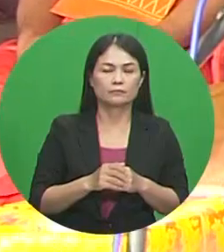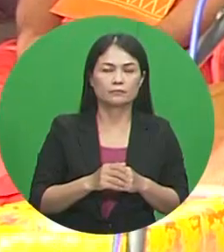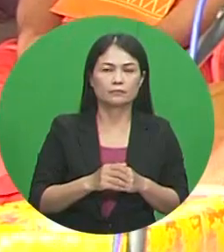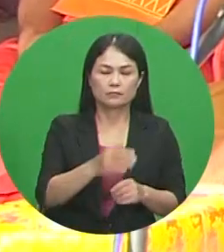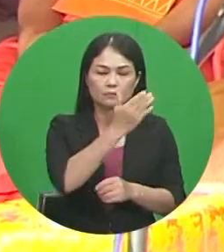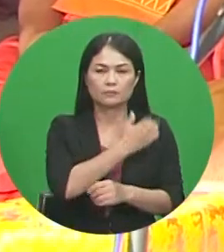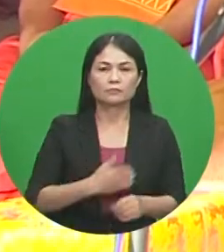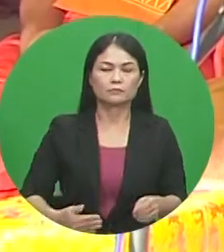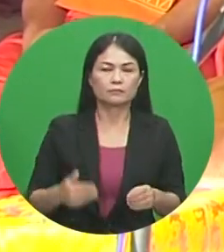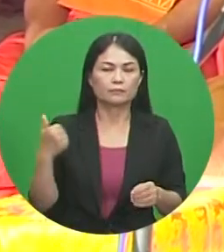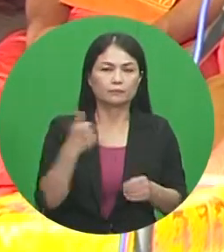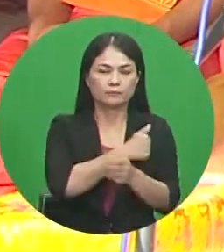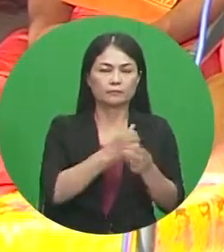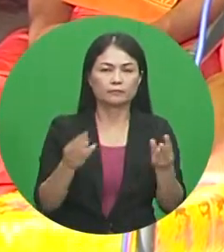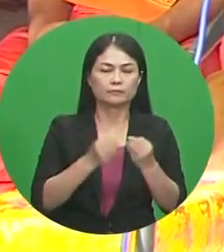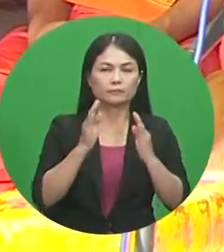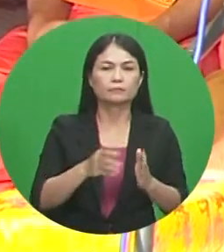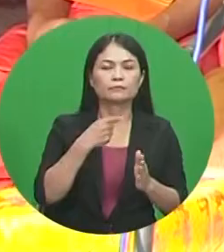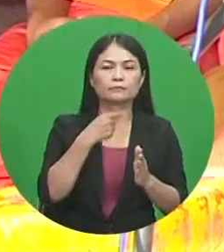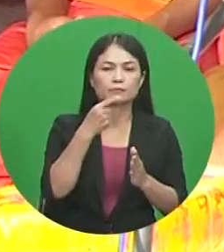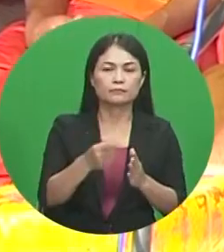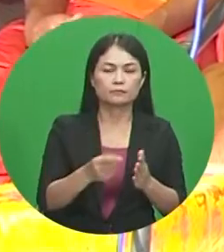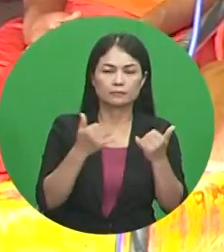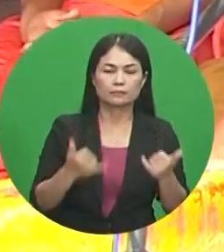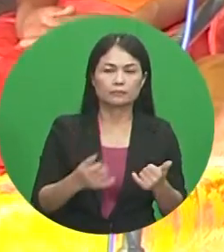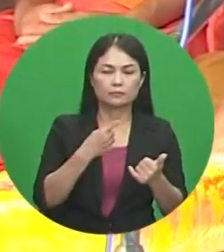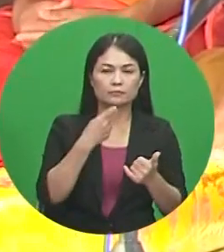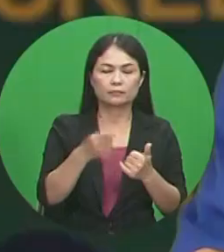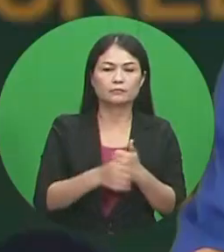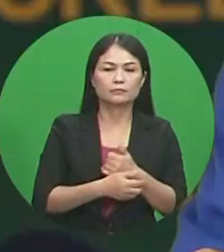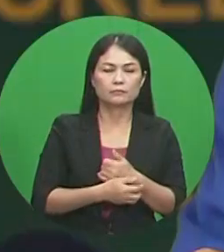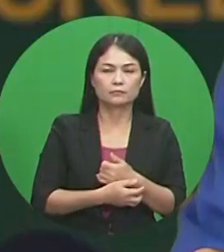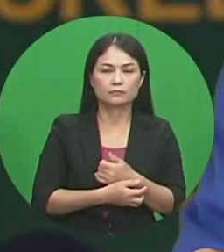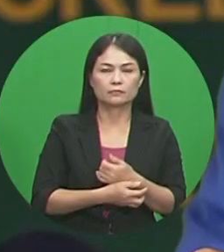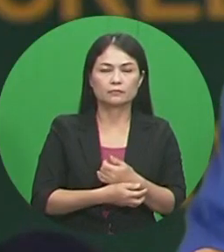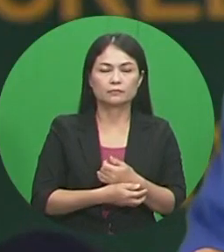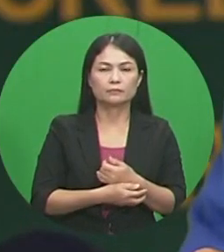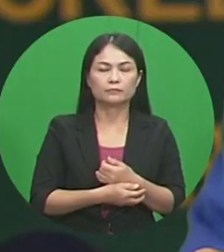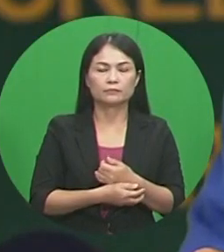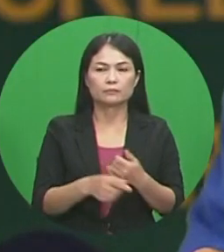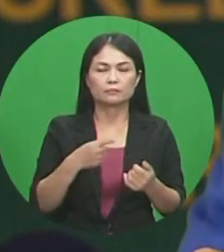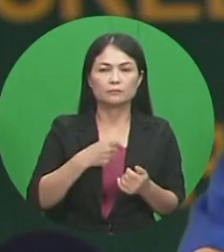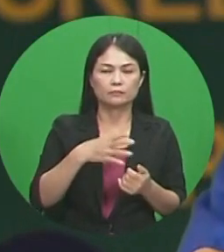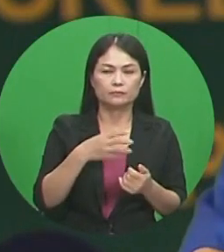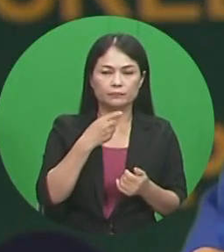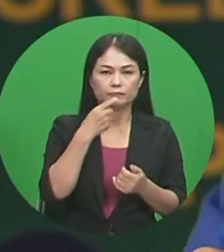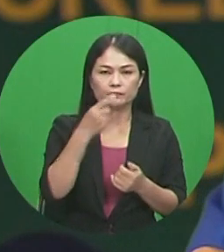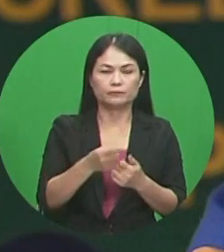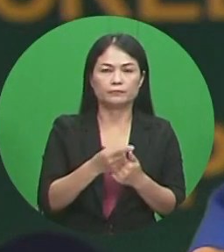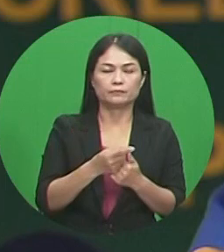សម្ដេចនាយករដ្ឋមន្ត្រីមានប្រសាសន៍លើកឡើងយ៉ាងដូចនេះថា ខ្ញុំចង់និយាយ